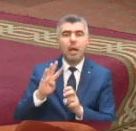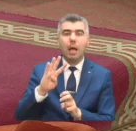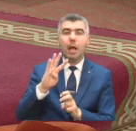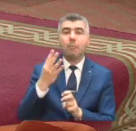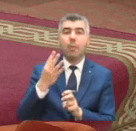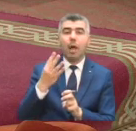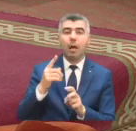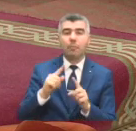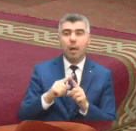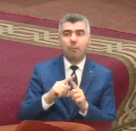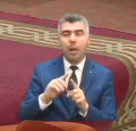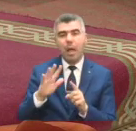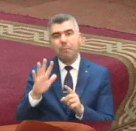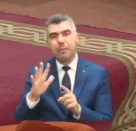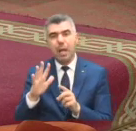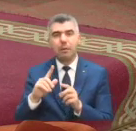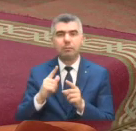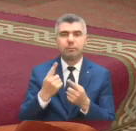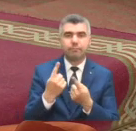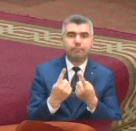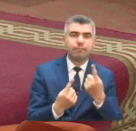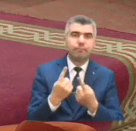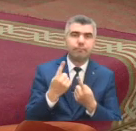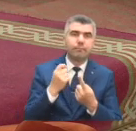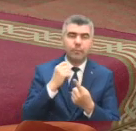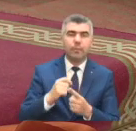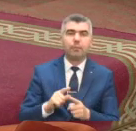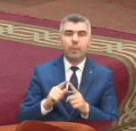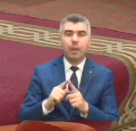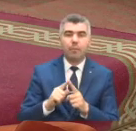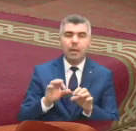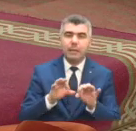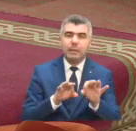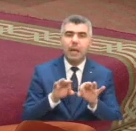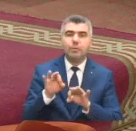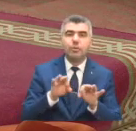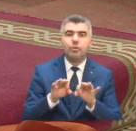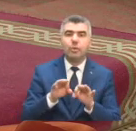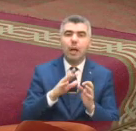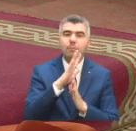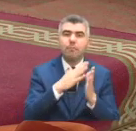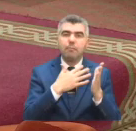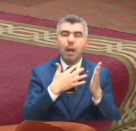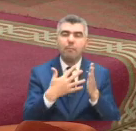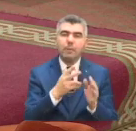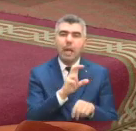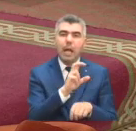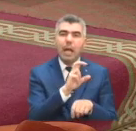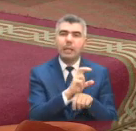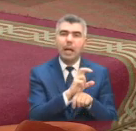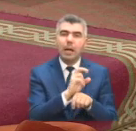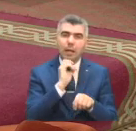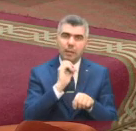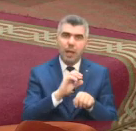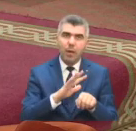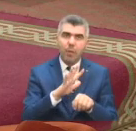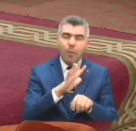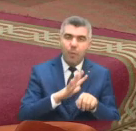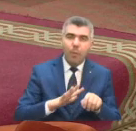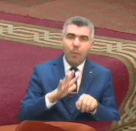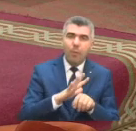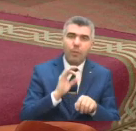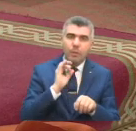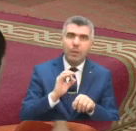جافة على 5، وتزامنت بداية استراتيجية الجيل الأخضر اللي كتهدف لتطوير أسس السيادة الغذائية مع